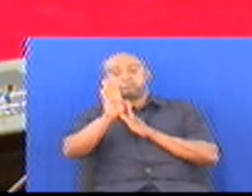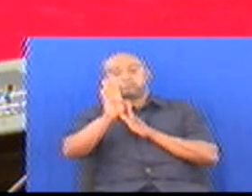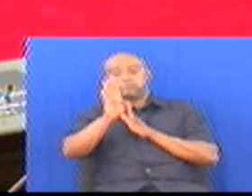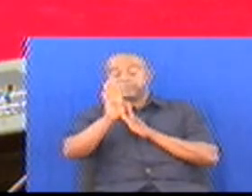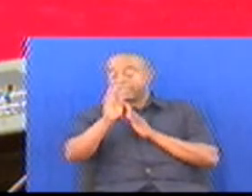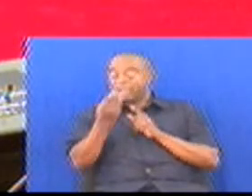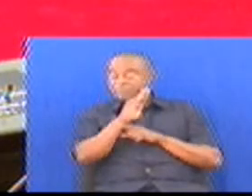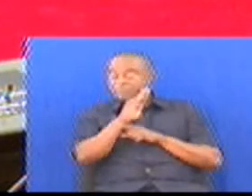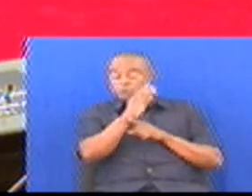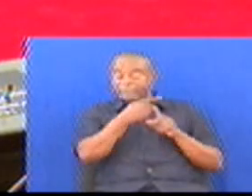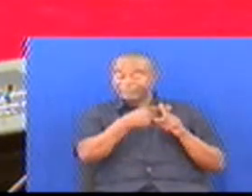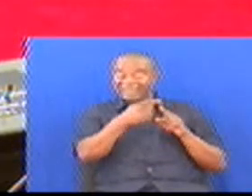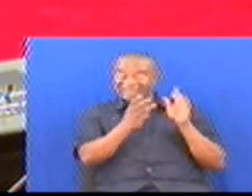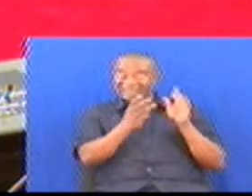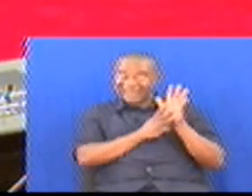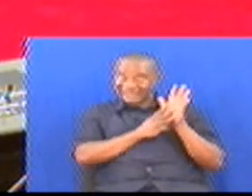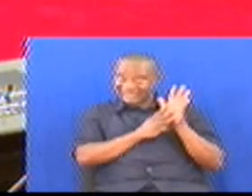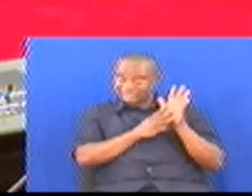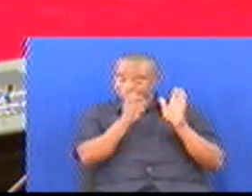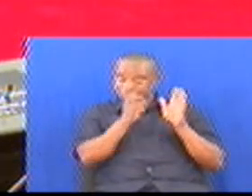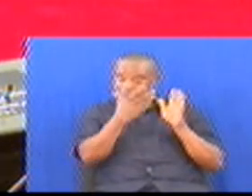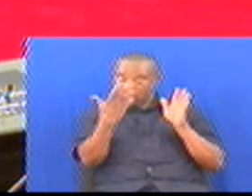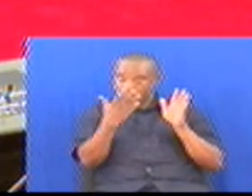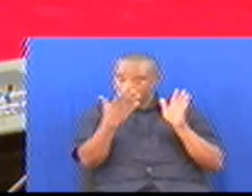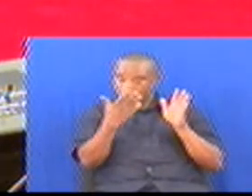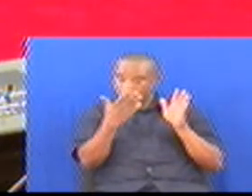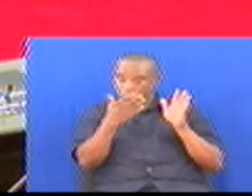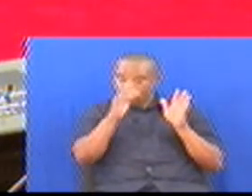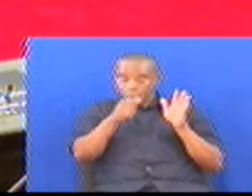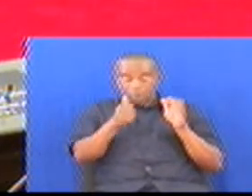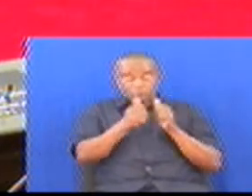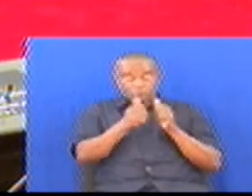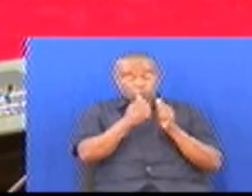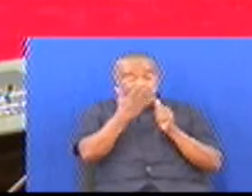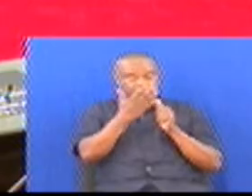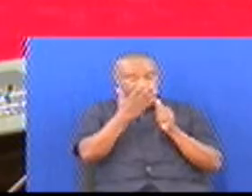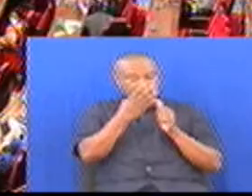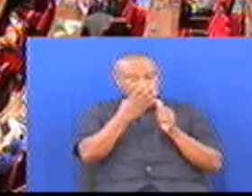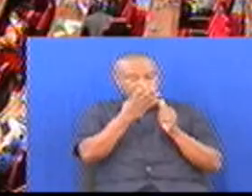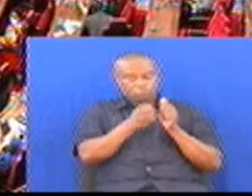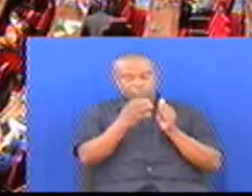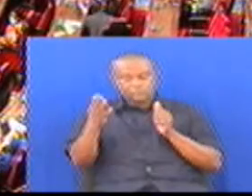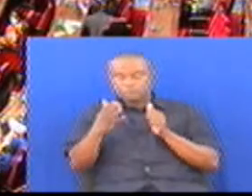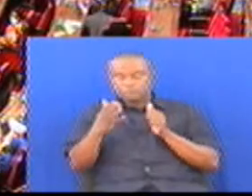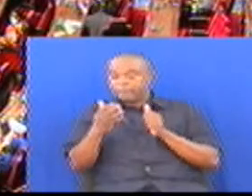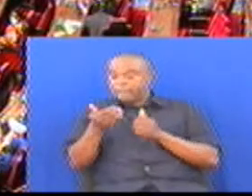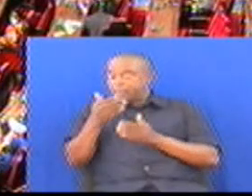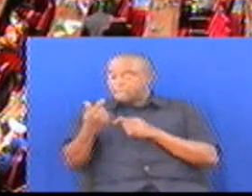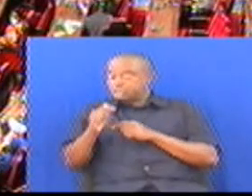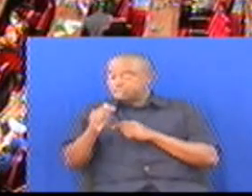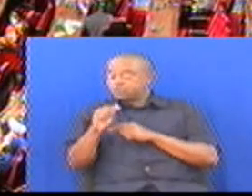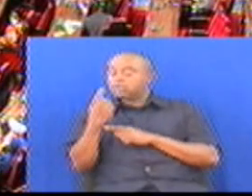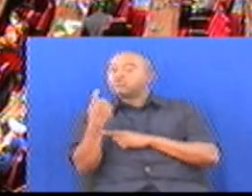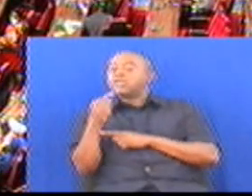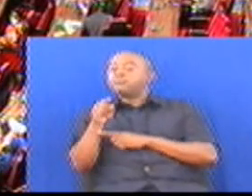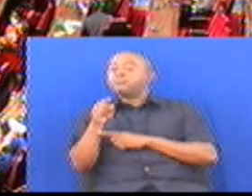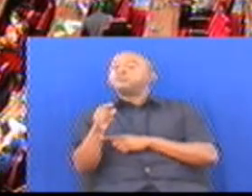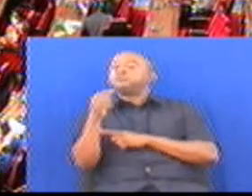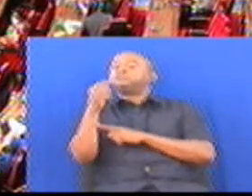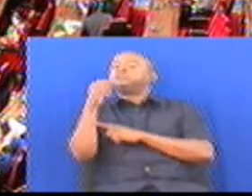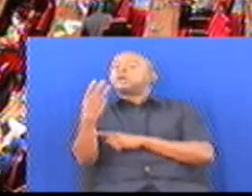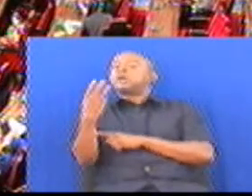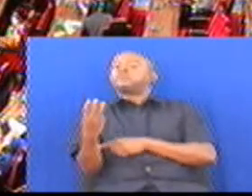shilingi bilioni 825 mwaka 2014-15 hadi wastani wa shilingi trilioni